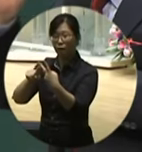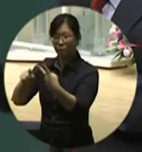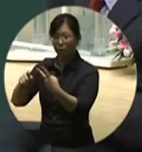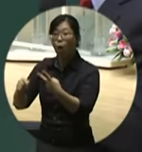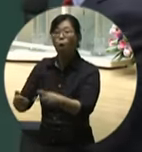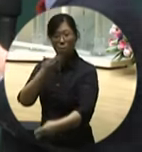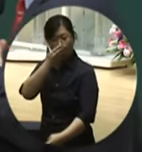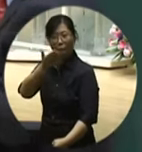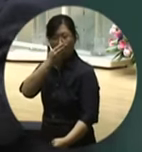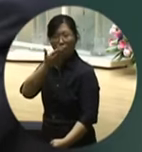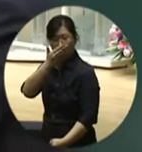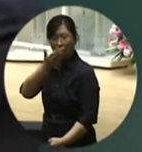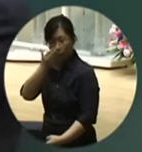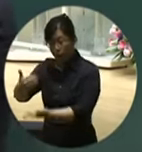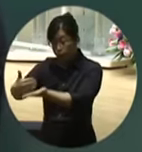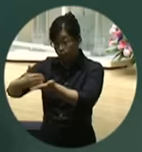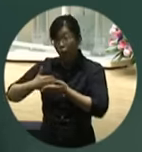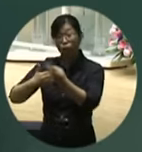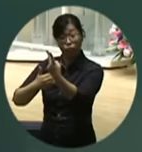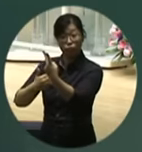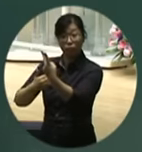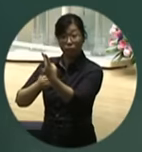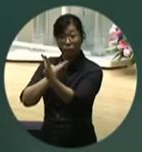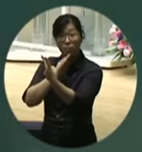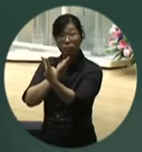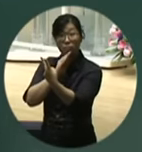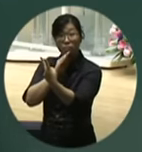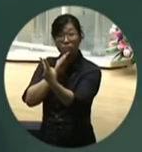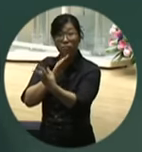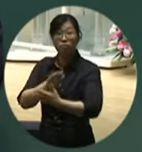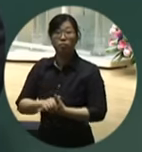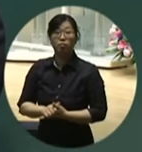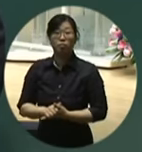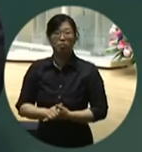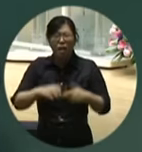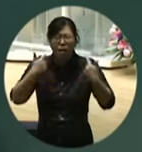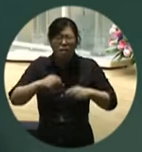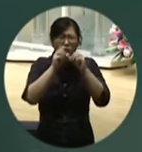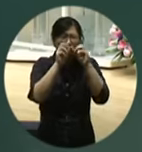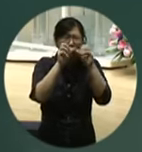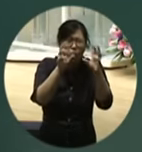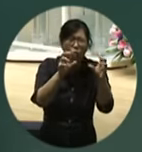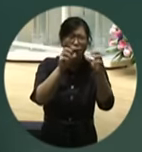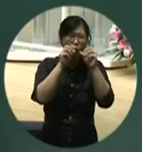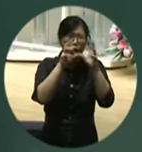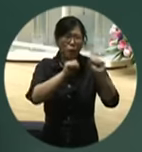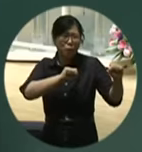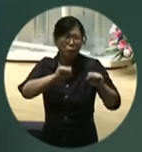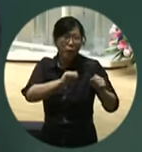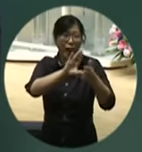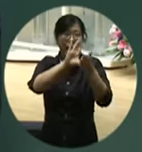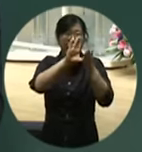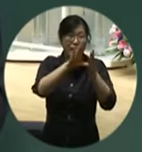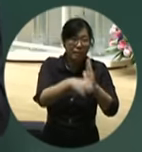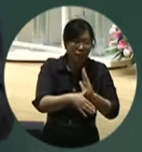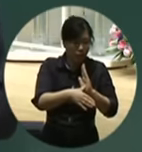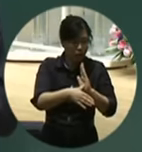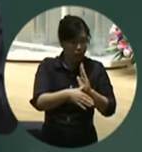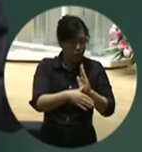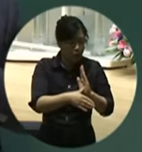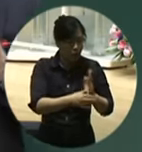언제든지 전도를 놓고 하나 되는 걸 깨트리는 운동과 하나 되는 이런 운동들이 시대마다